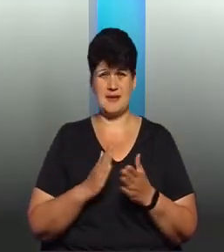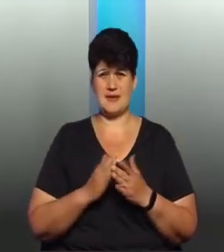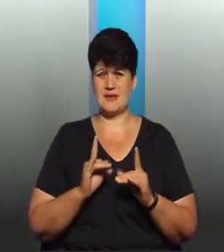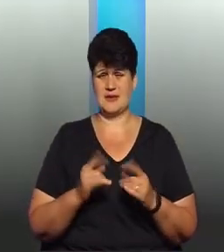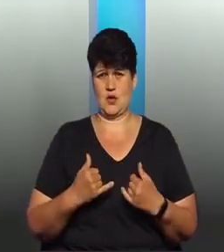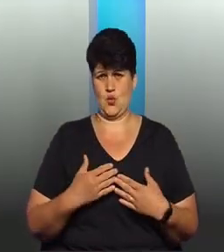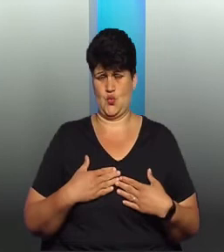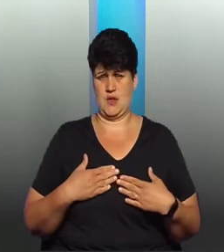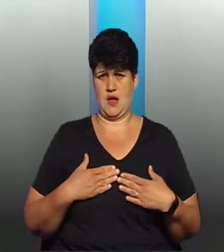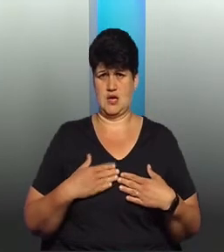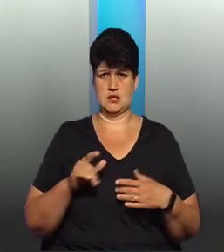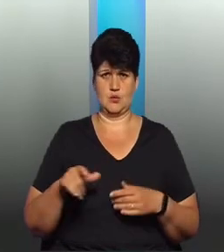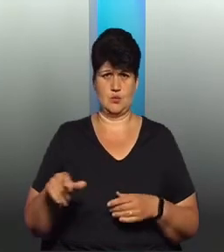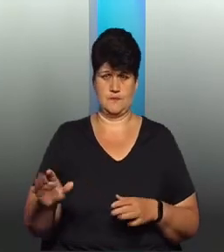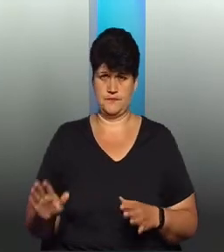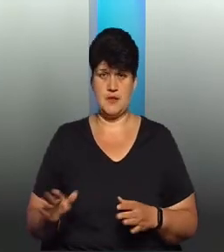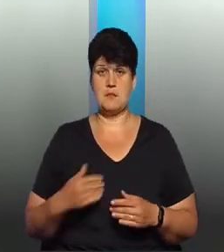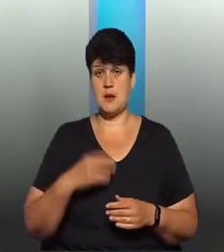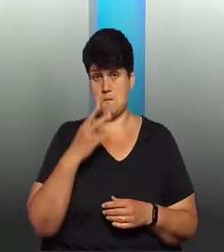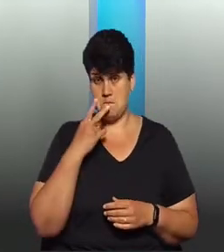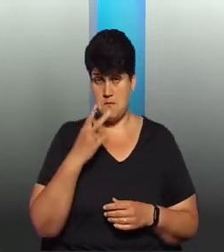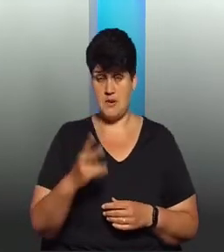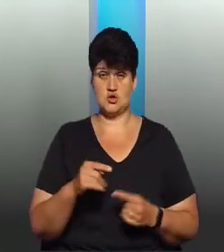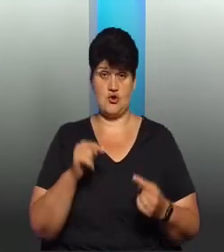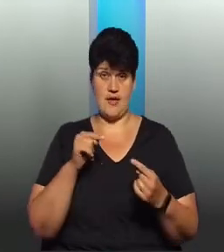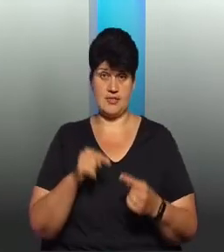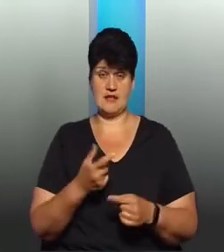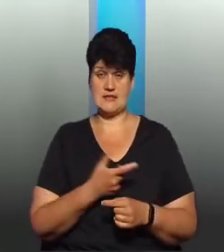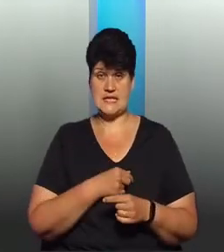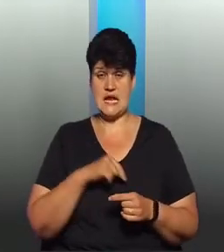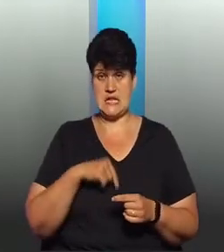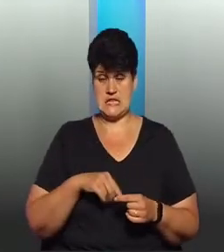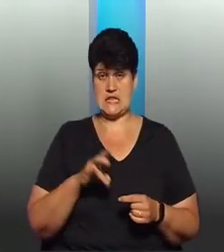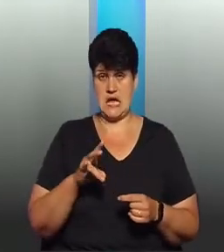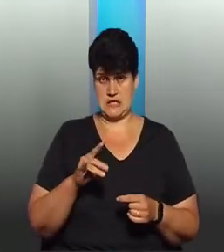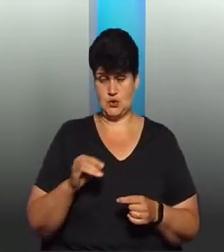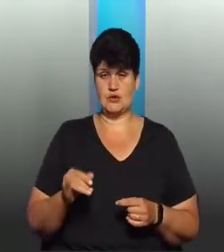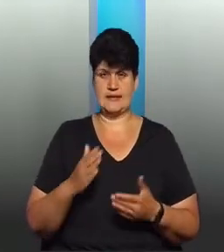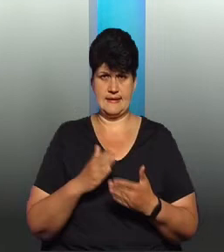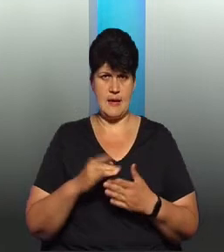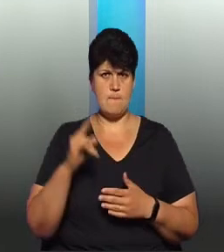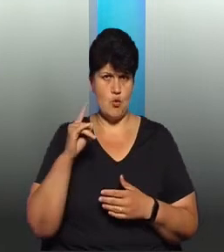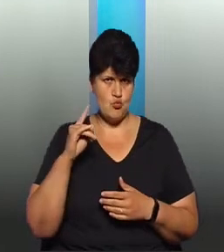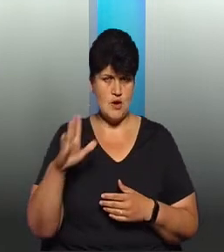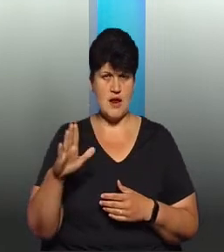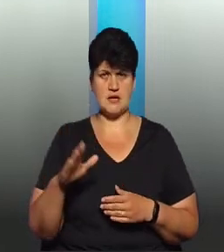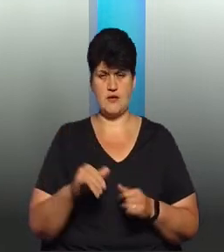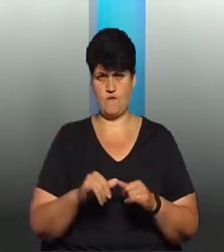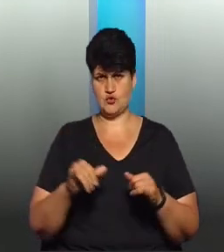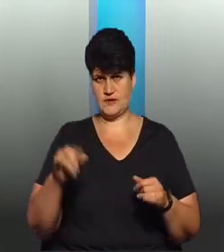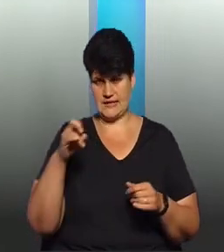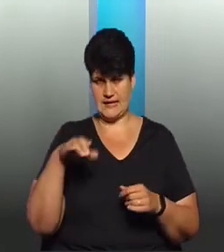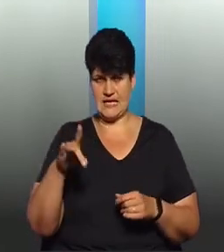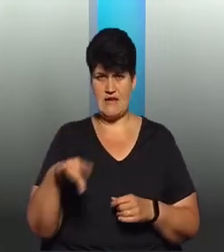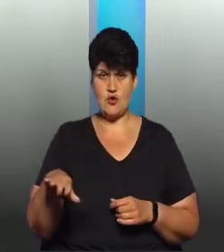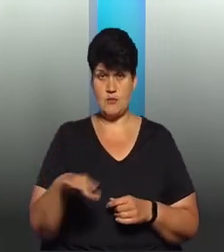співгромадян. Ми бачимо, що антивакцинальні настрої, вони зараз широко популярні і в розвинутих країнах Європи. Нещодавні події,